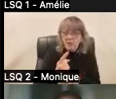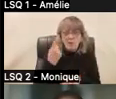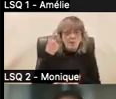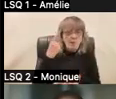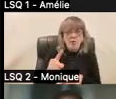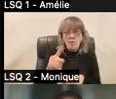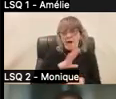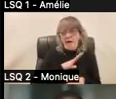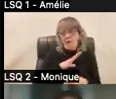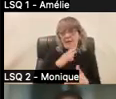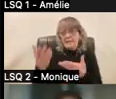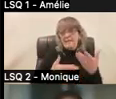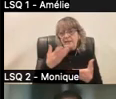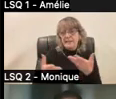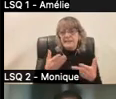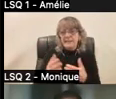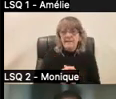de services.